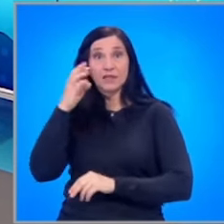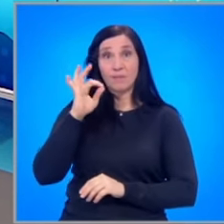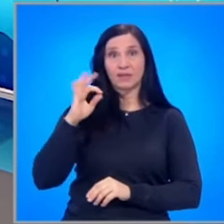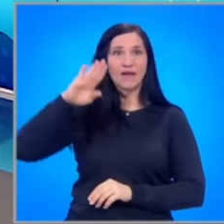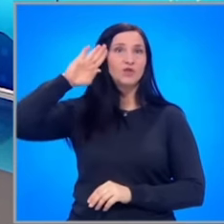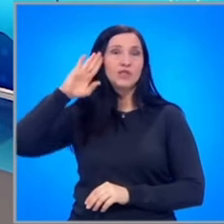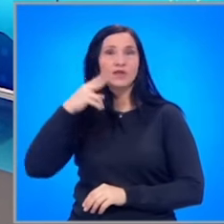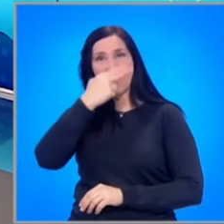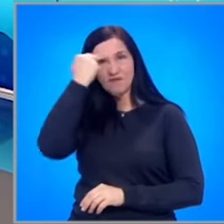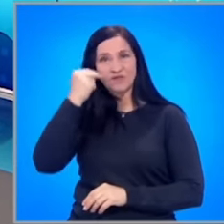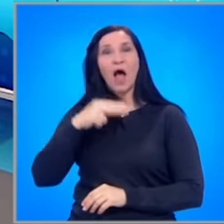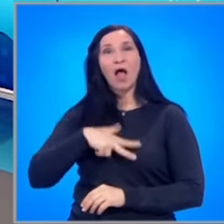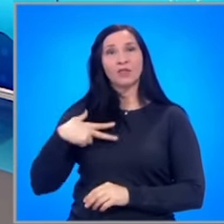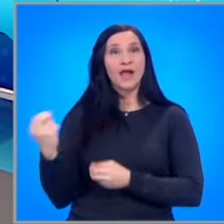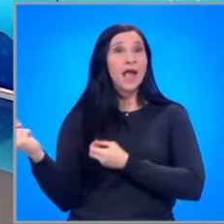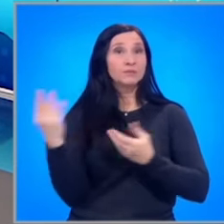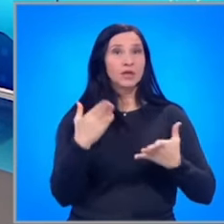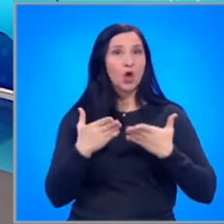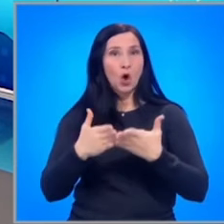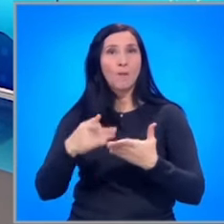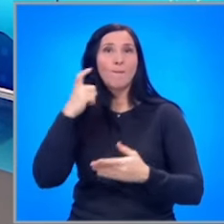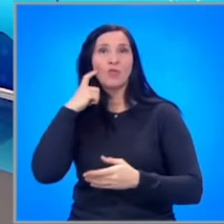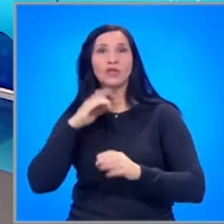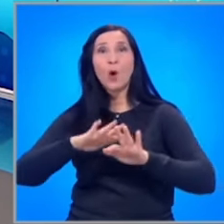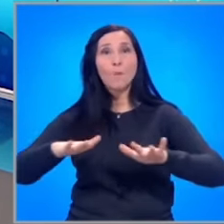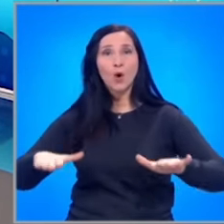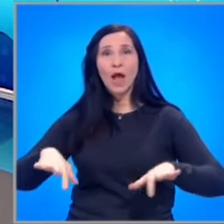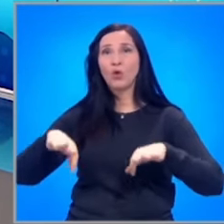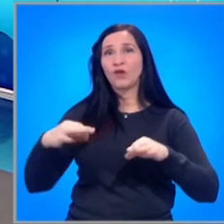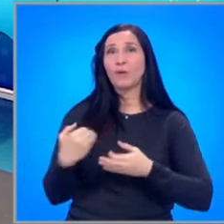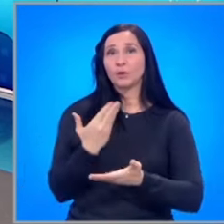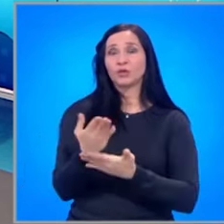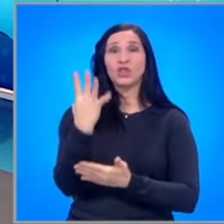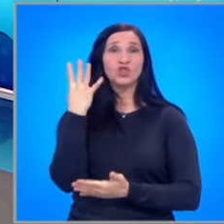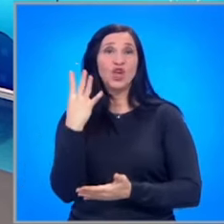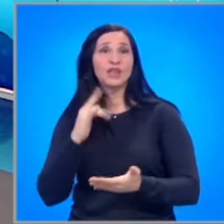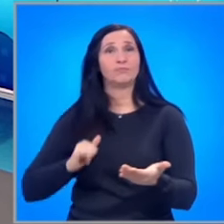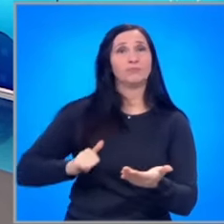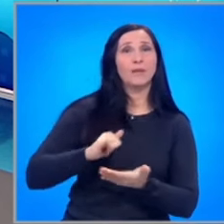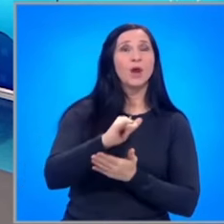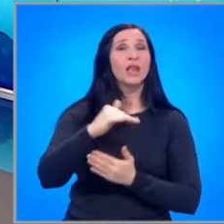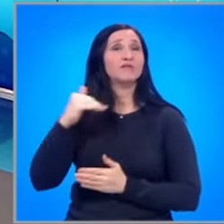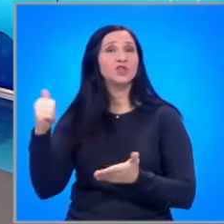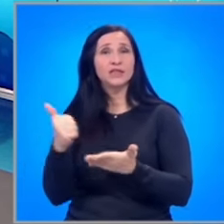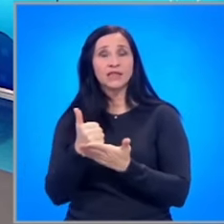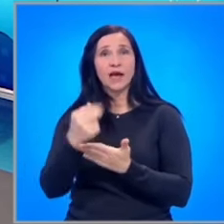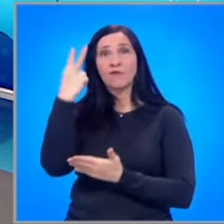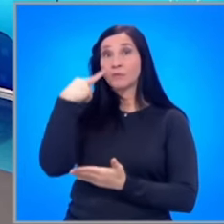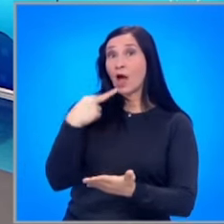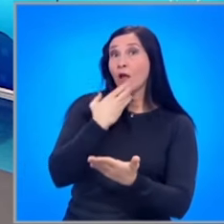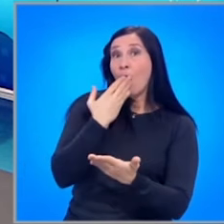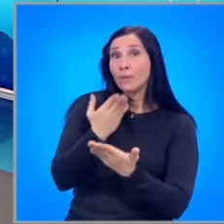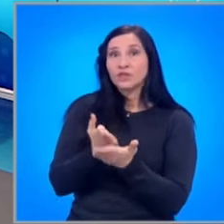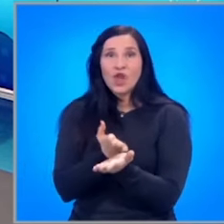Литва. Дания изпраща фрегата в Балтийско море и е в готовност да предостави 4 изтребителя F-16. Великобритания обяви,